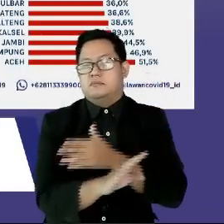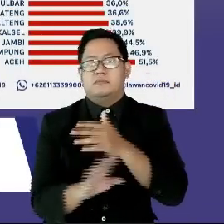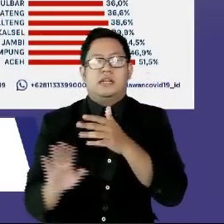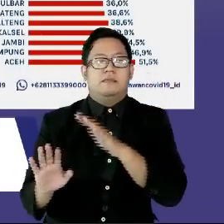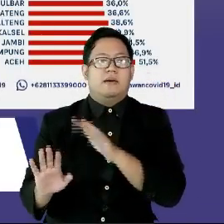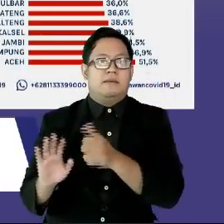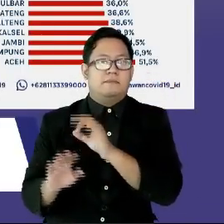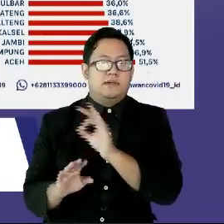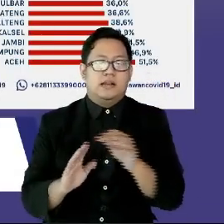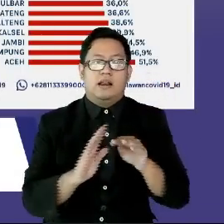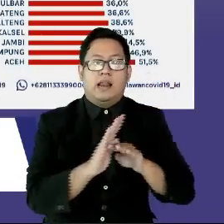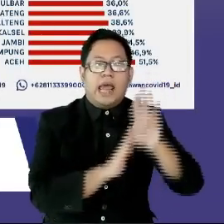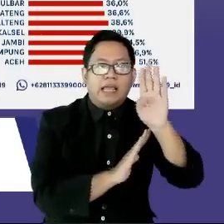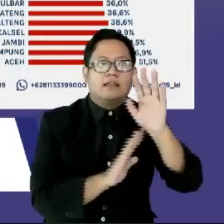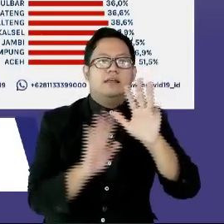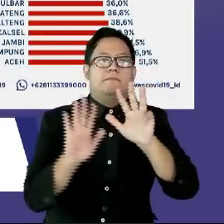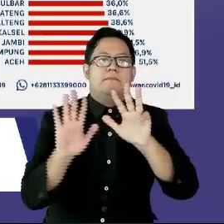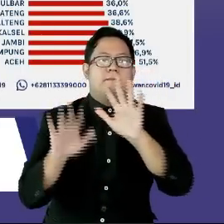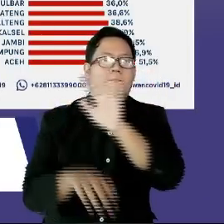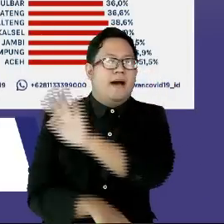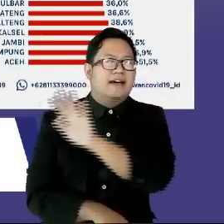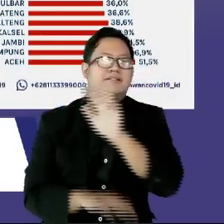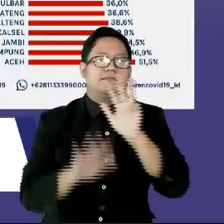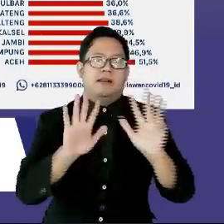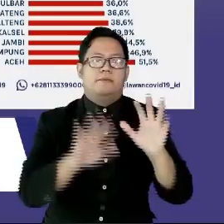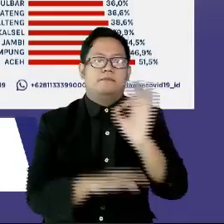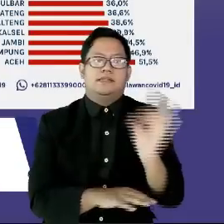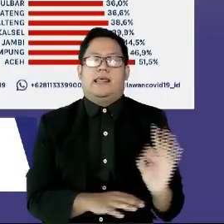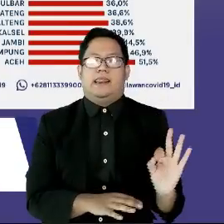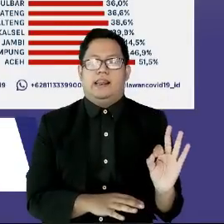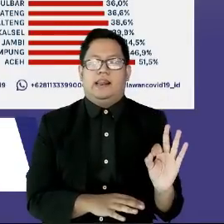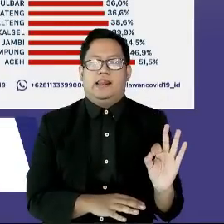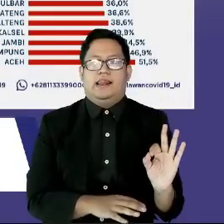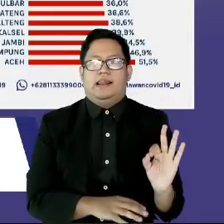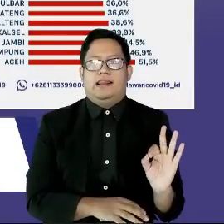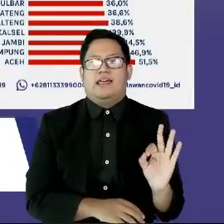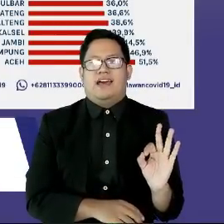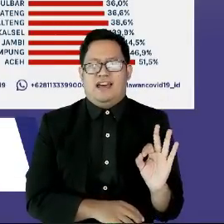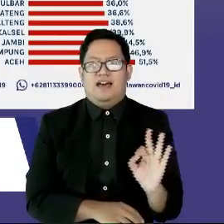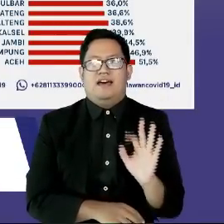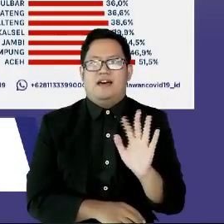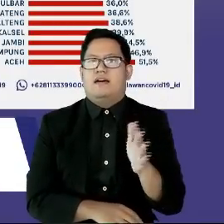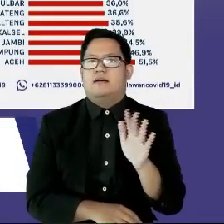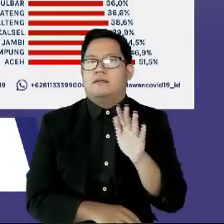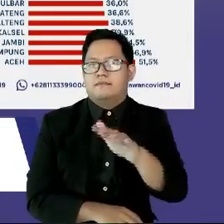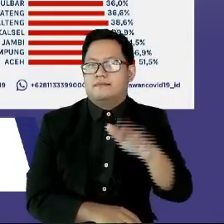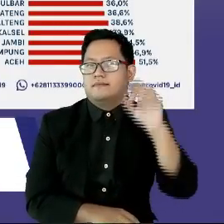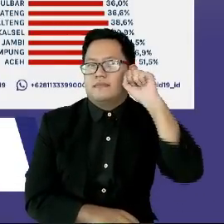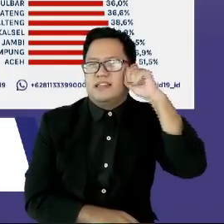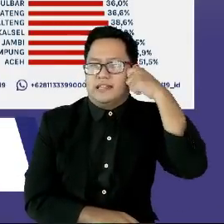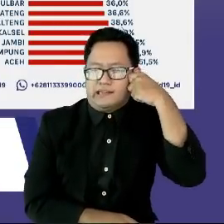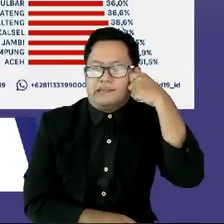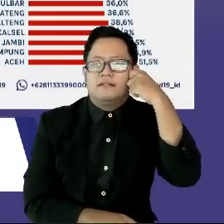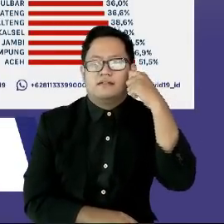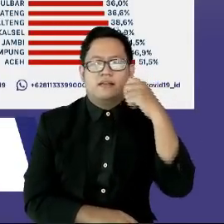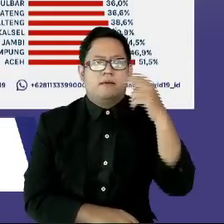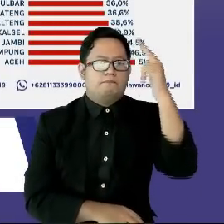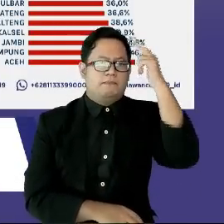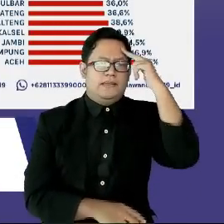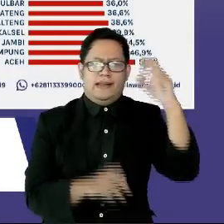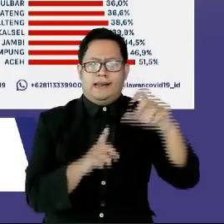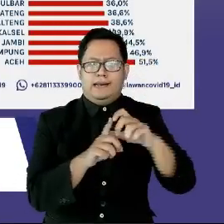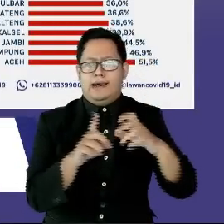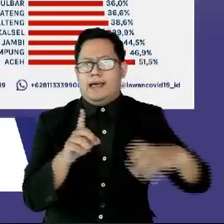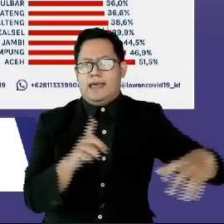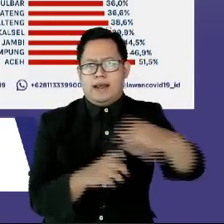menjadi 59%. Untuk itu, sekali lagi, saya ingatkan penting untuk setiap pimpinan daerah